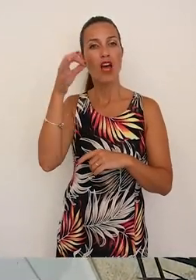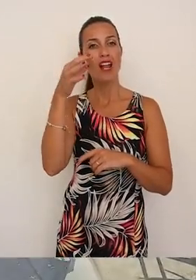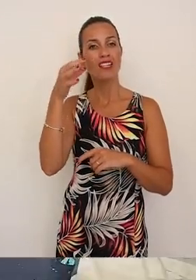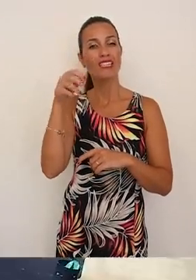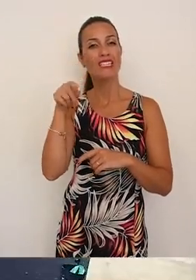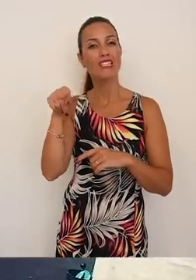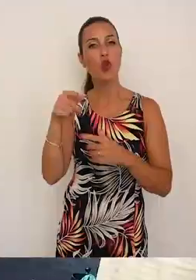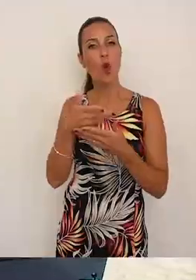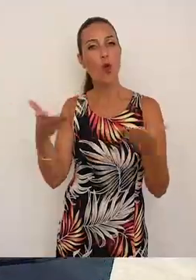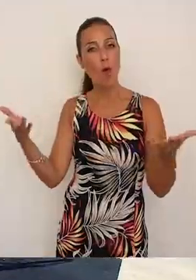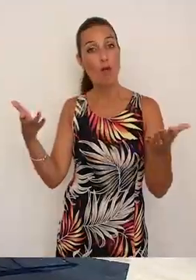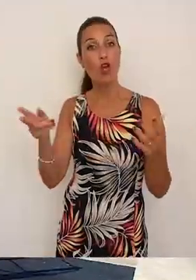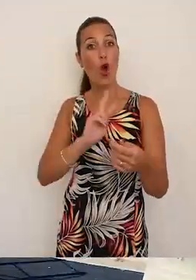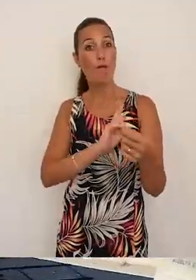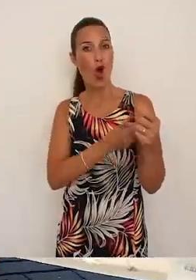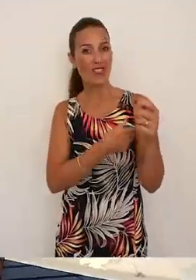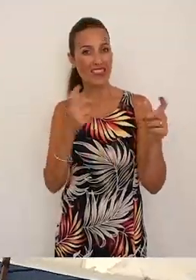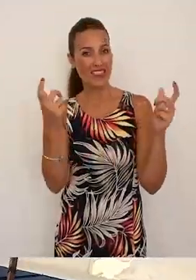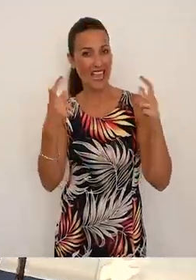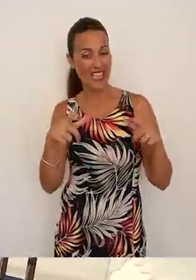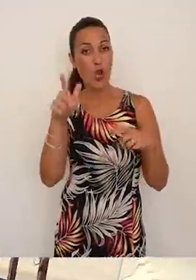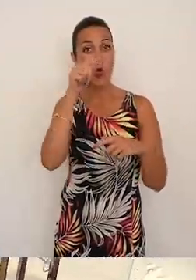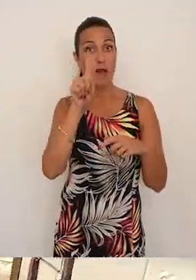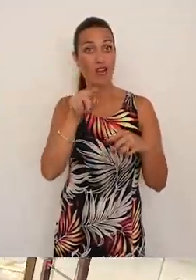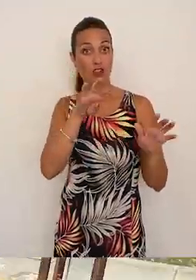pubblico di Potenza nel luglio del 1990.